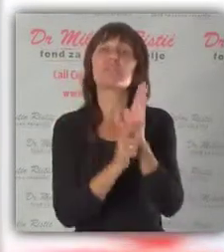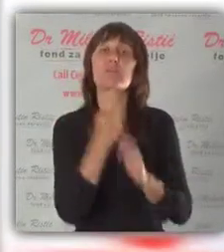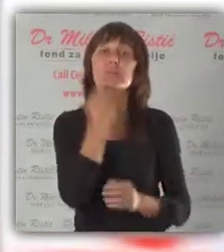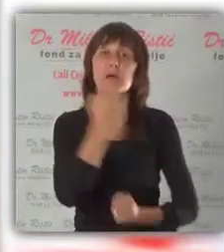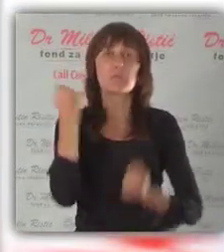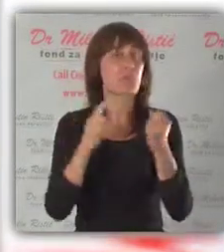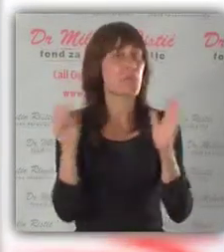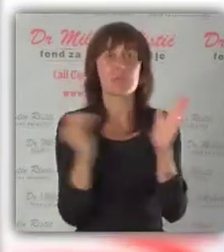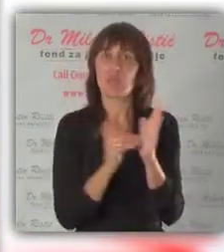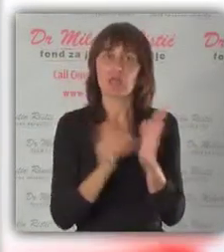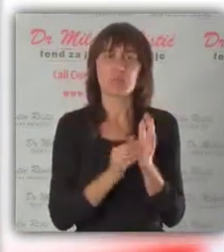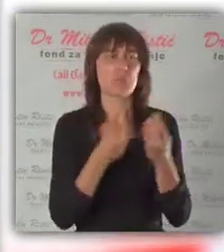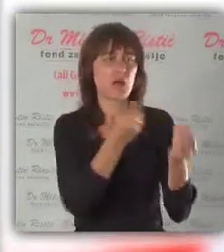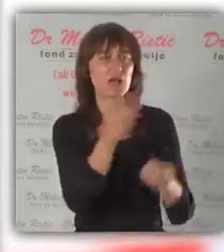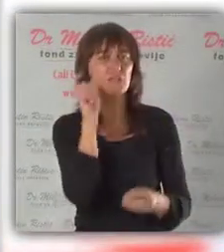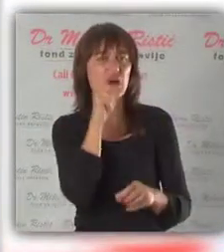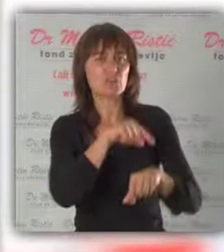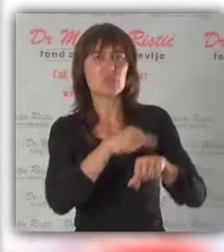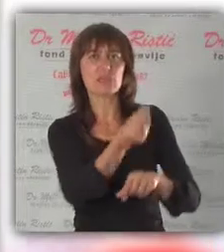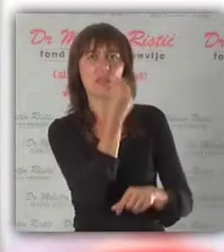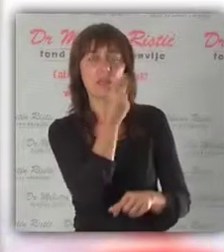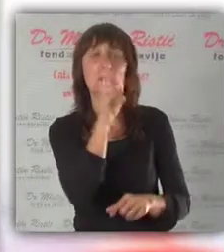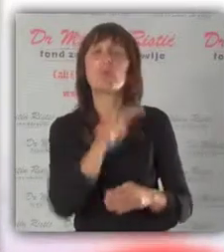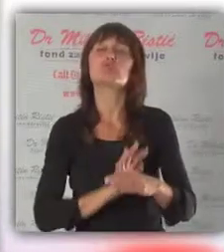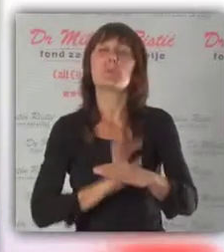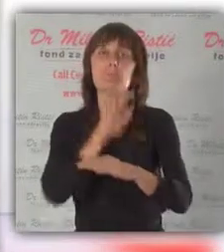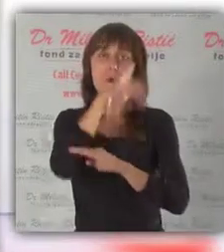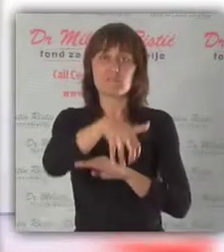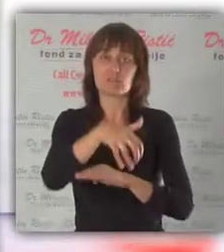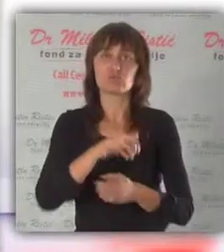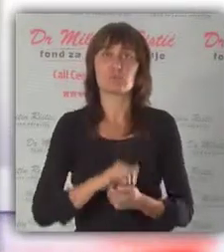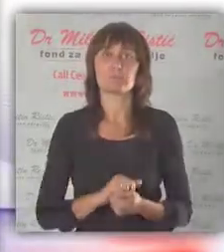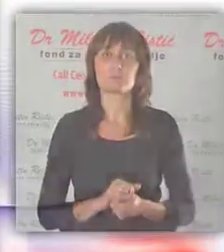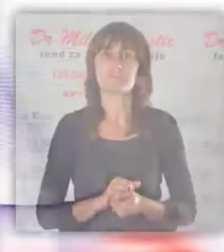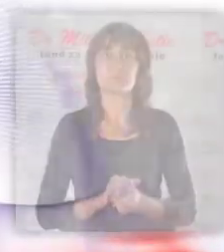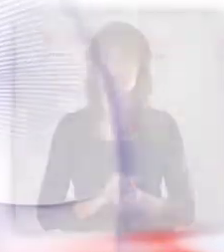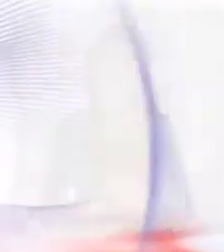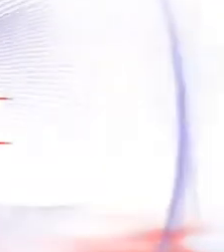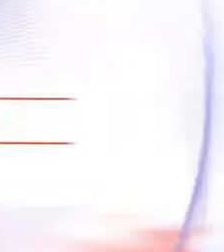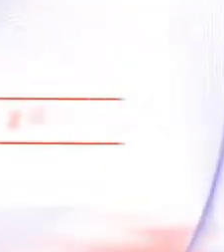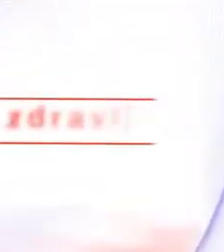vodom. I za vreme same vožnje ne bi trebalo da se nude svaki čas da jedu, zato što mogu i da povrate.